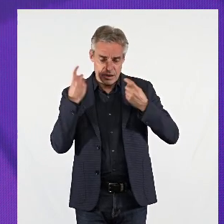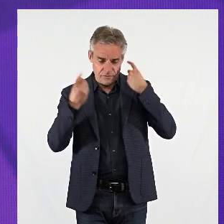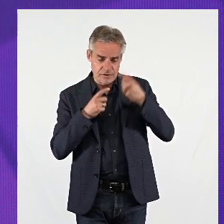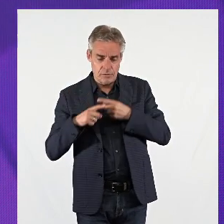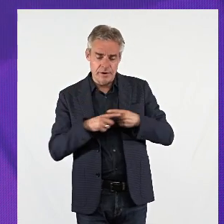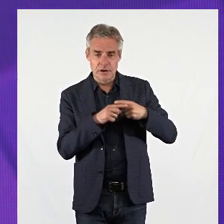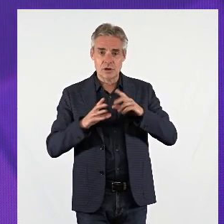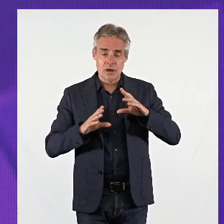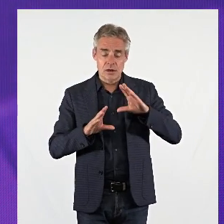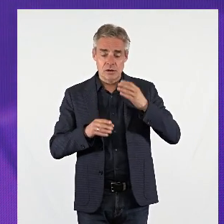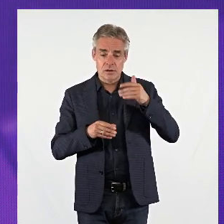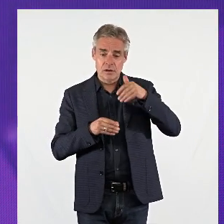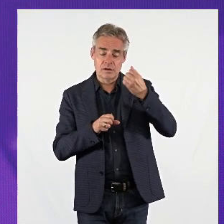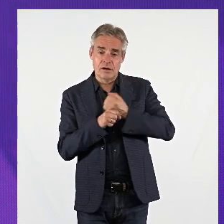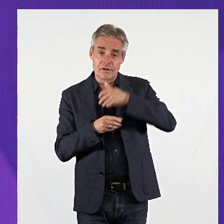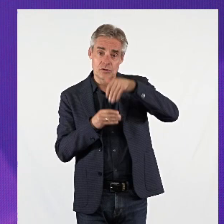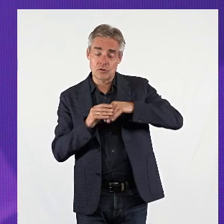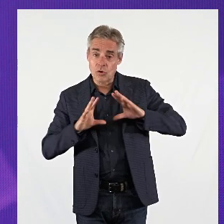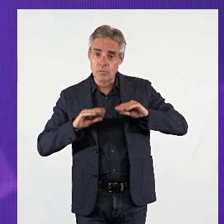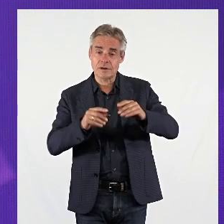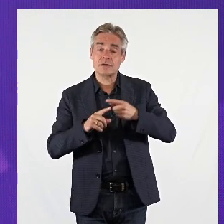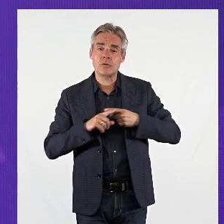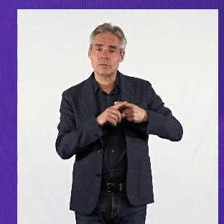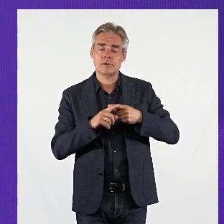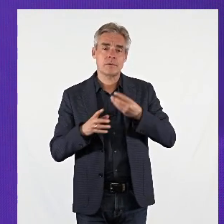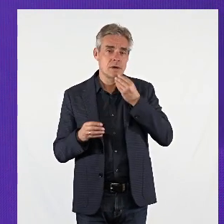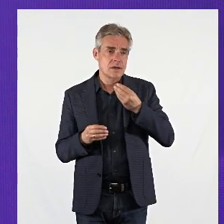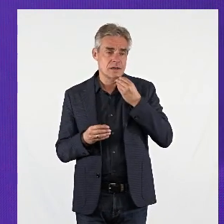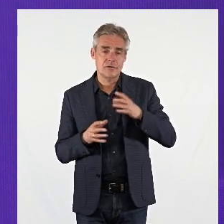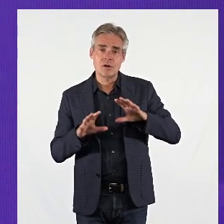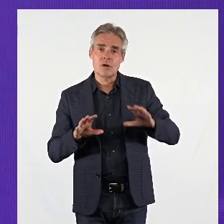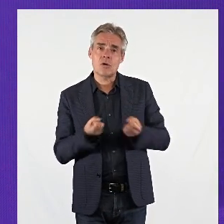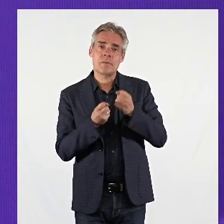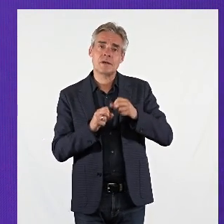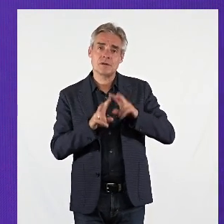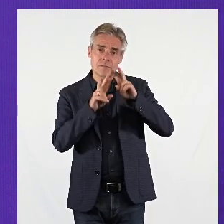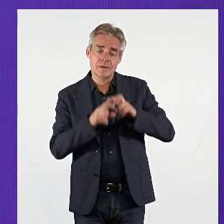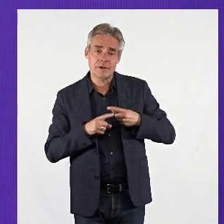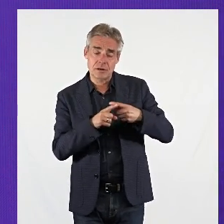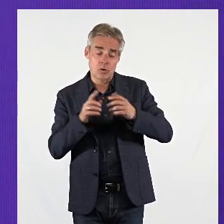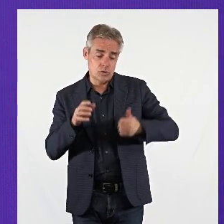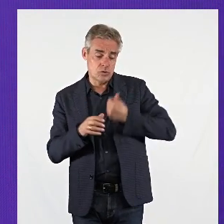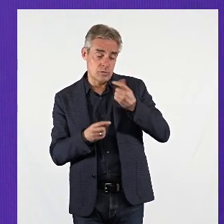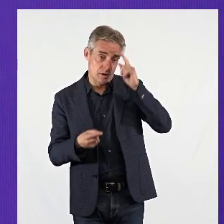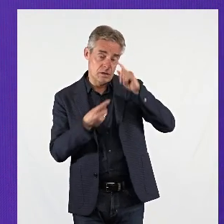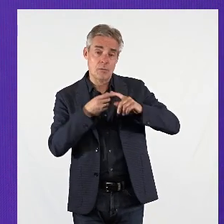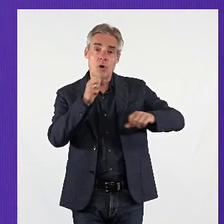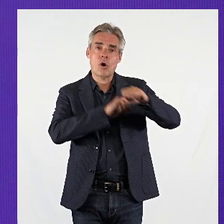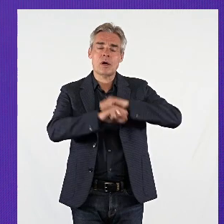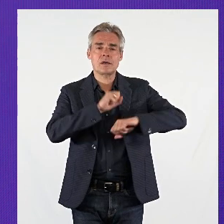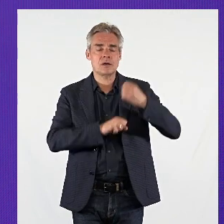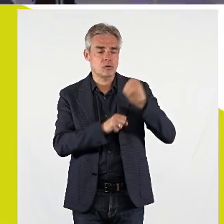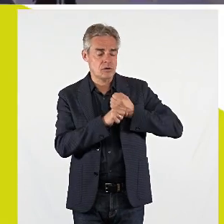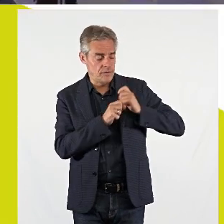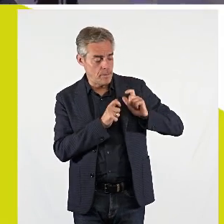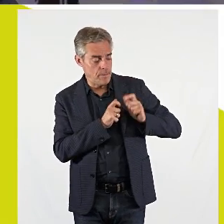travail, qui permet de développer des capacités d'analyse partagée et d'autonomie sur l'organisation du travail, à ce moment-là,